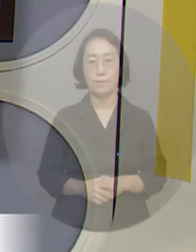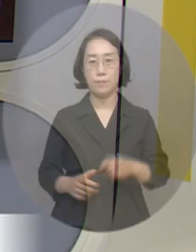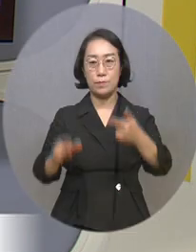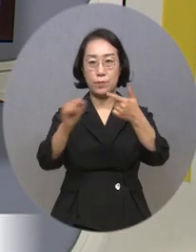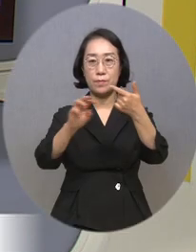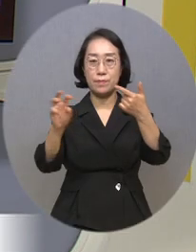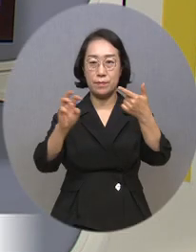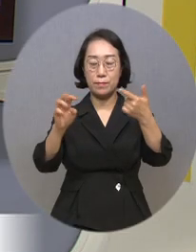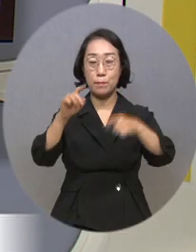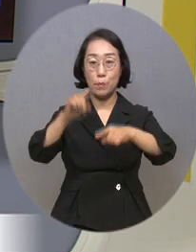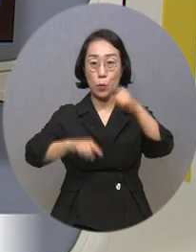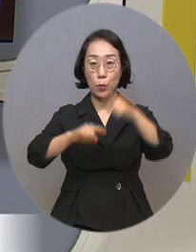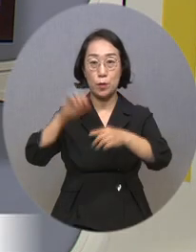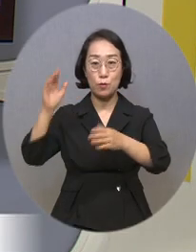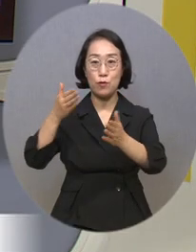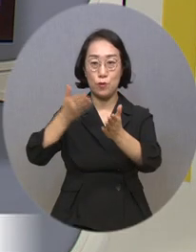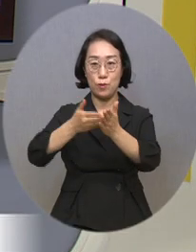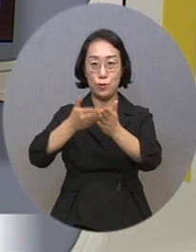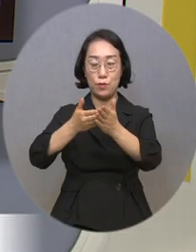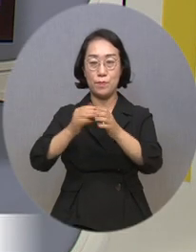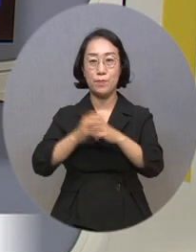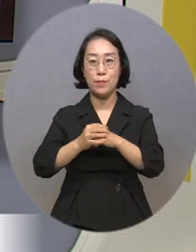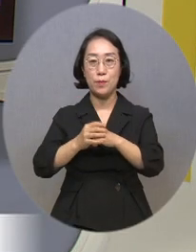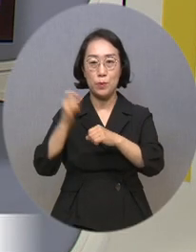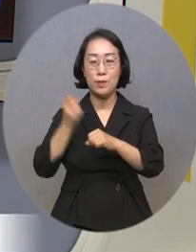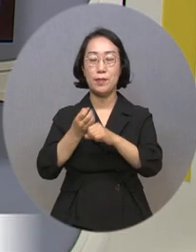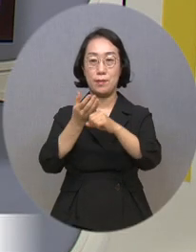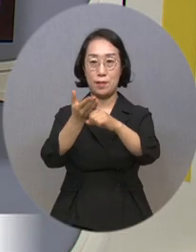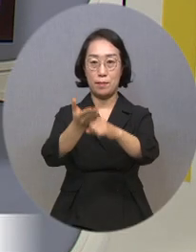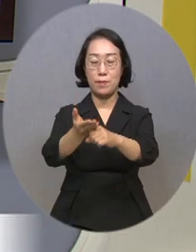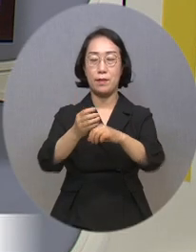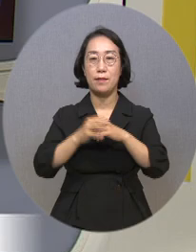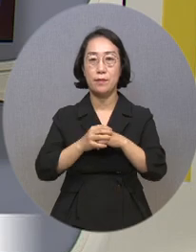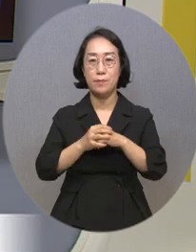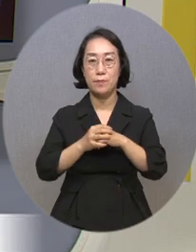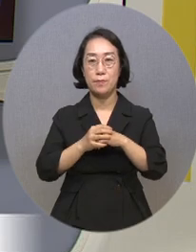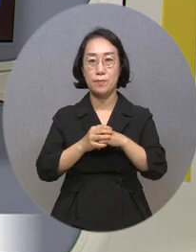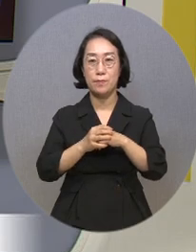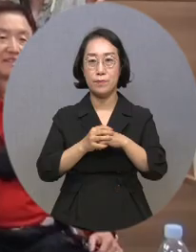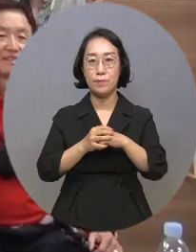6월 30일 목요일 만만한 뉴스는 지역 네트워크 소식으로 함께합니다.